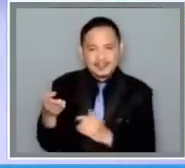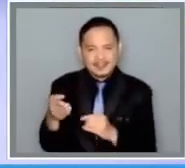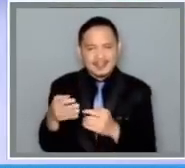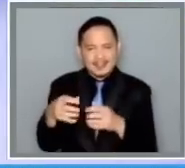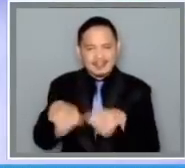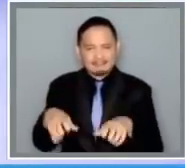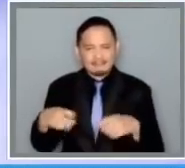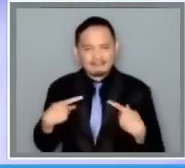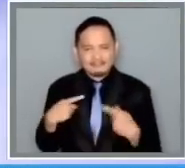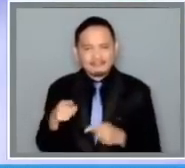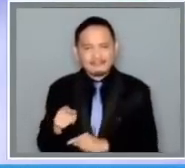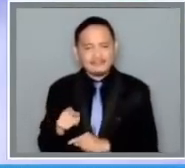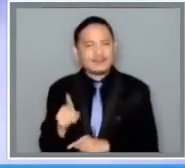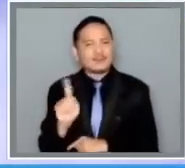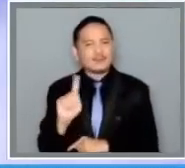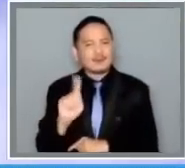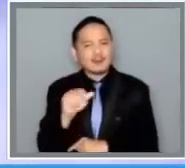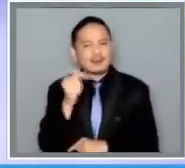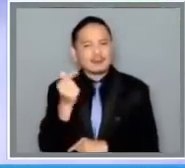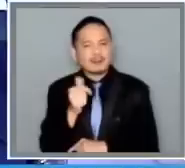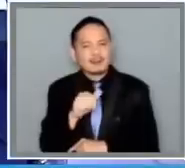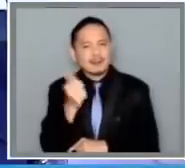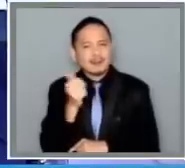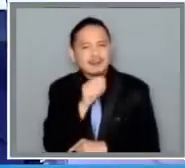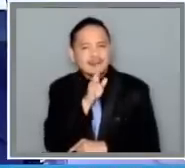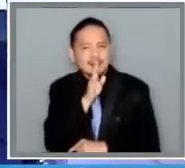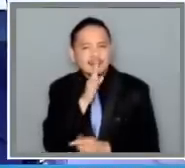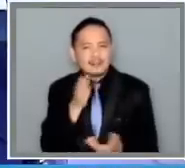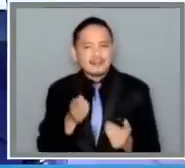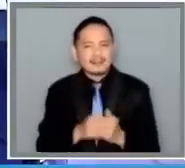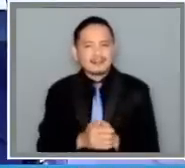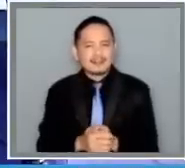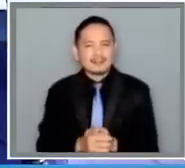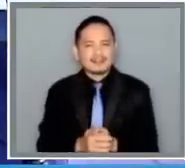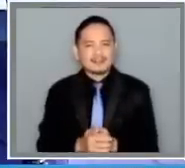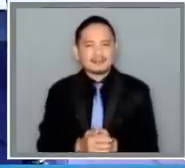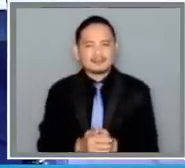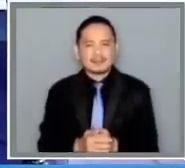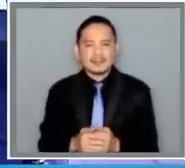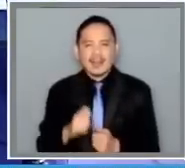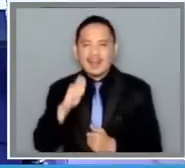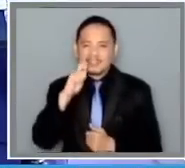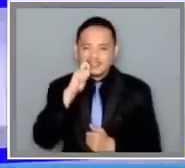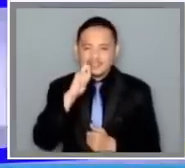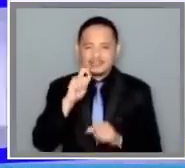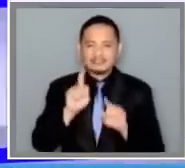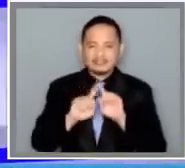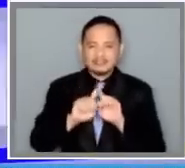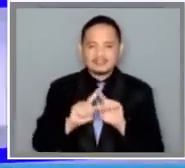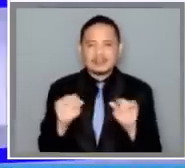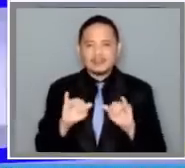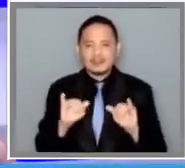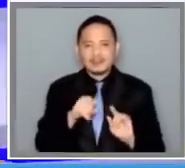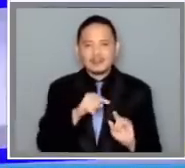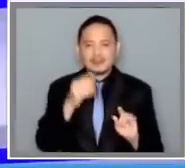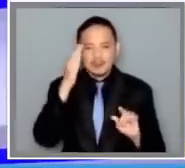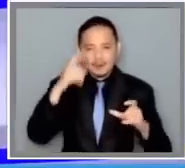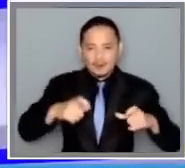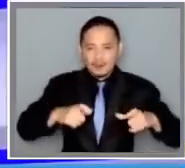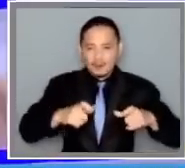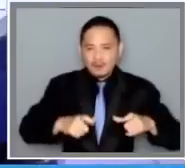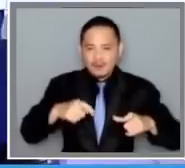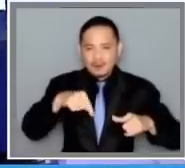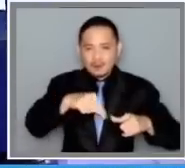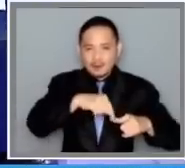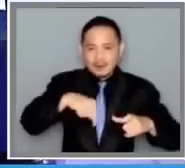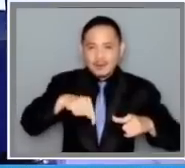Ano bang gusto Sunny mo? Sunny side up ako, pirme. Pirme? Gusto ko yung crunchy yung paligid pero basa yung pula. Ayan, galing mo ha. Ang